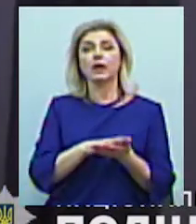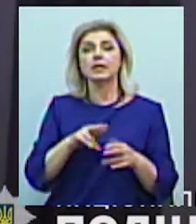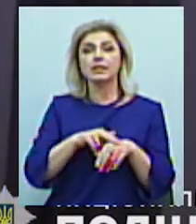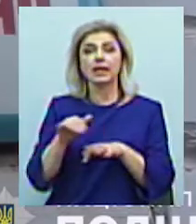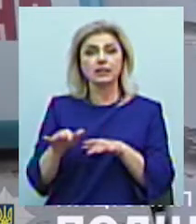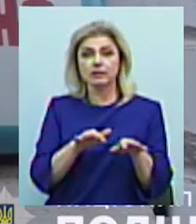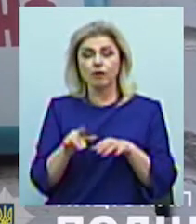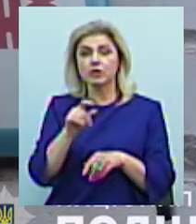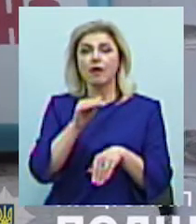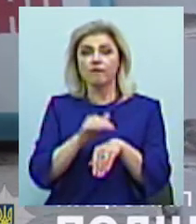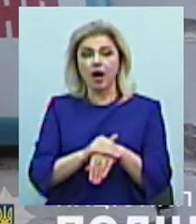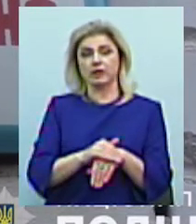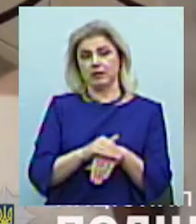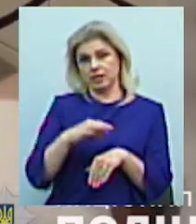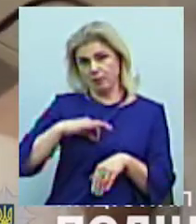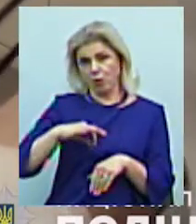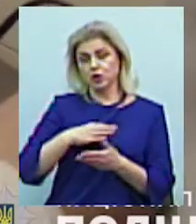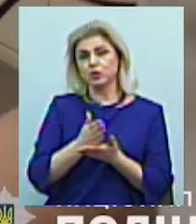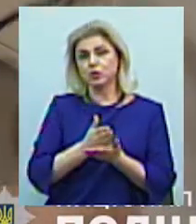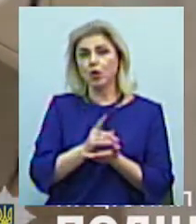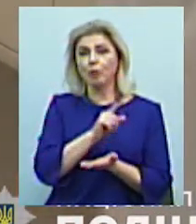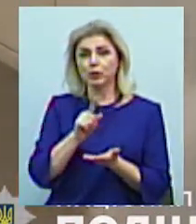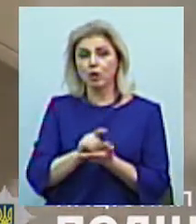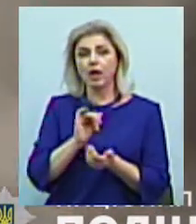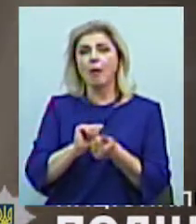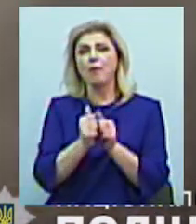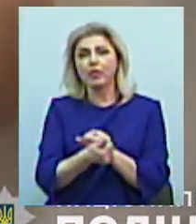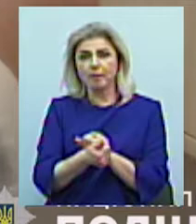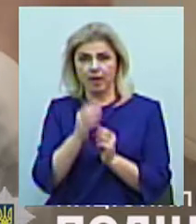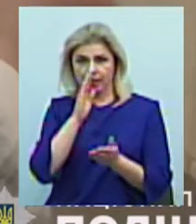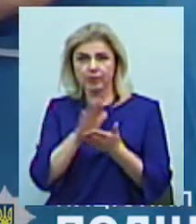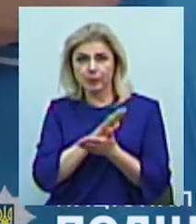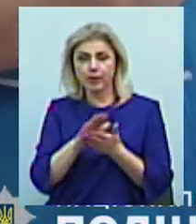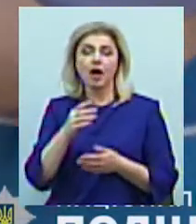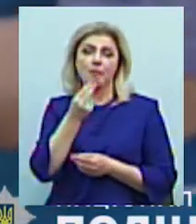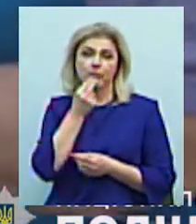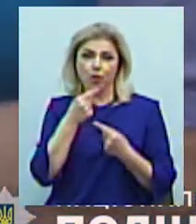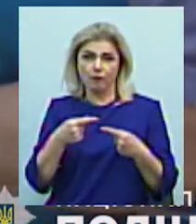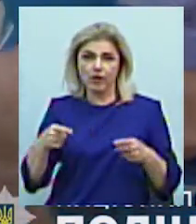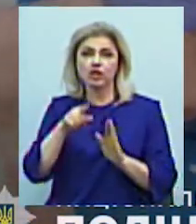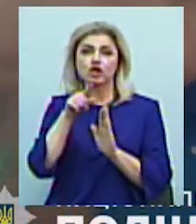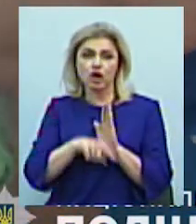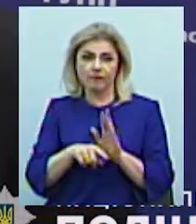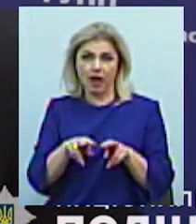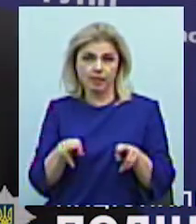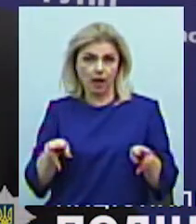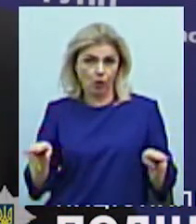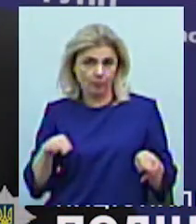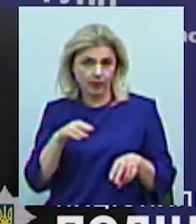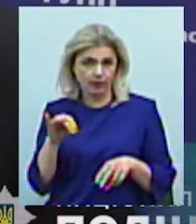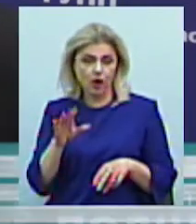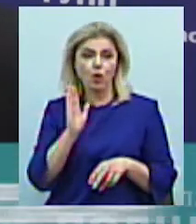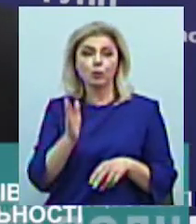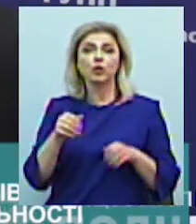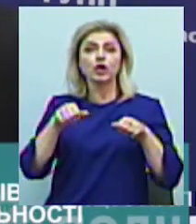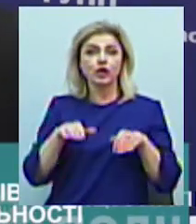за фактом зловживання службовими обов'язками та підміни продуктів харчування дешевшими аналогами. Буде прийнято